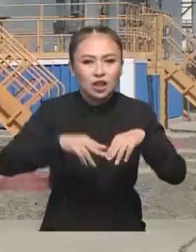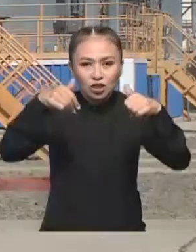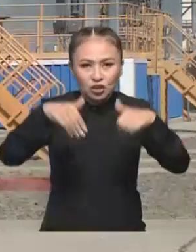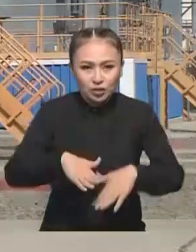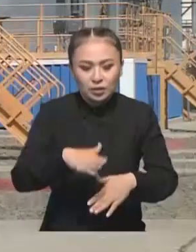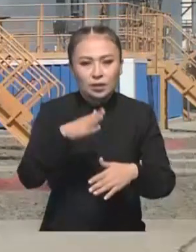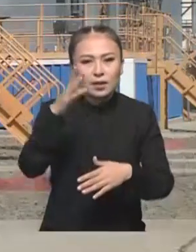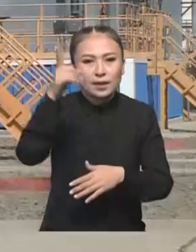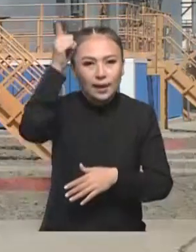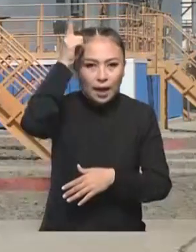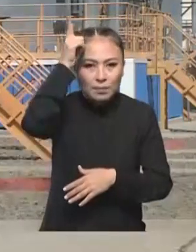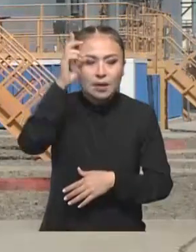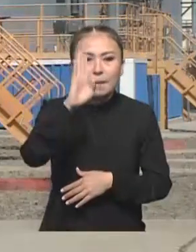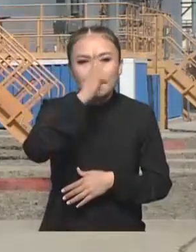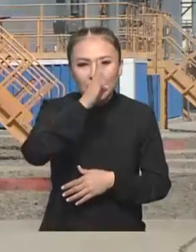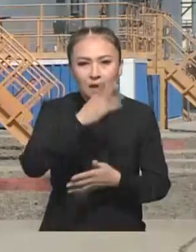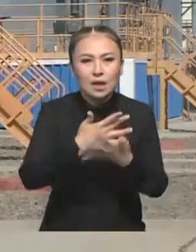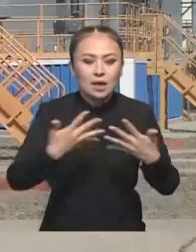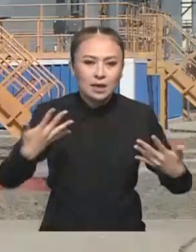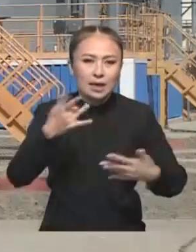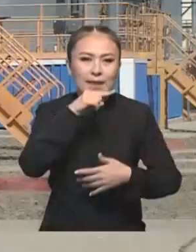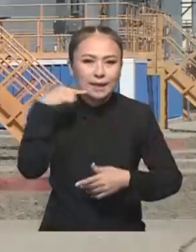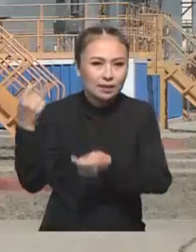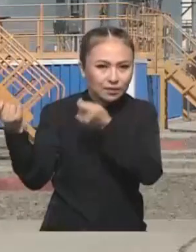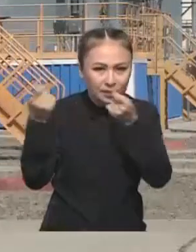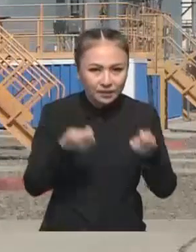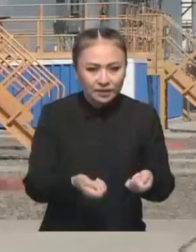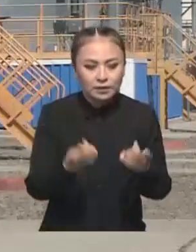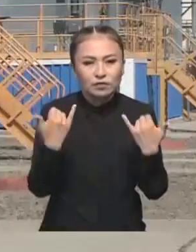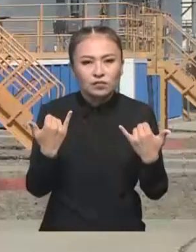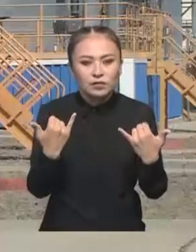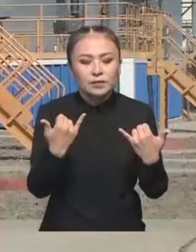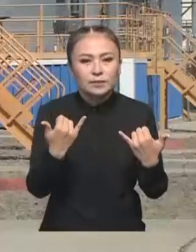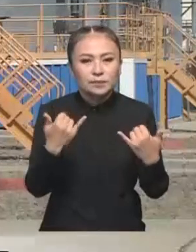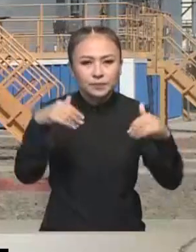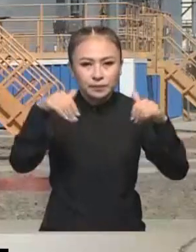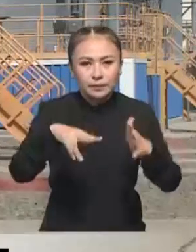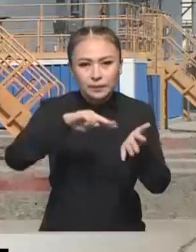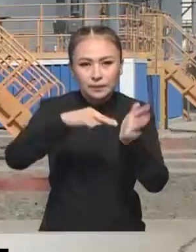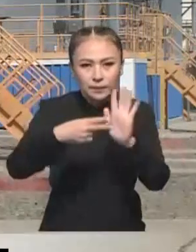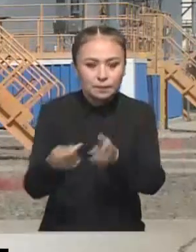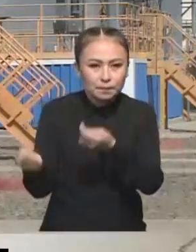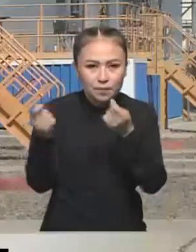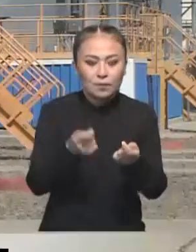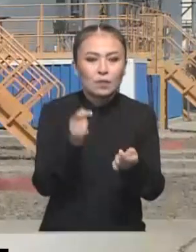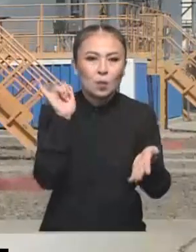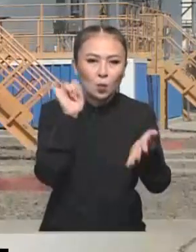есептелетін Германия, Бельгия, Россия сияқты елдерден алып келінді. Бүгінгі күні жобамызға келіп